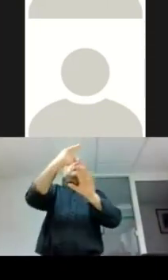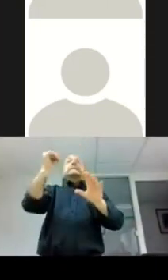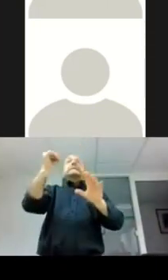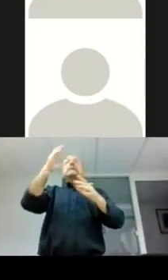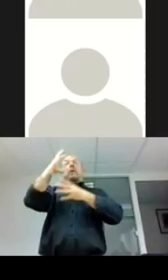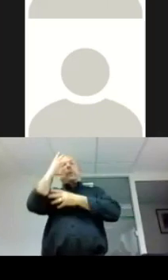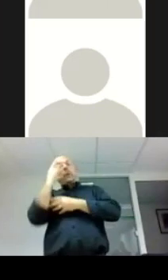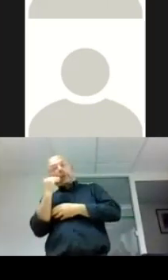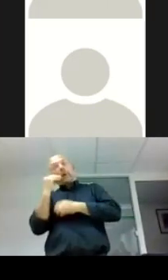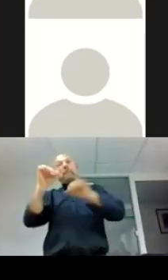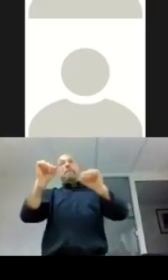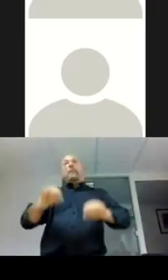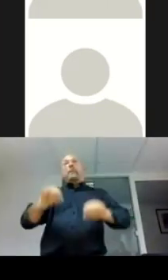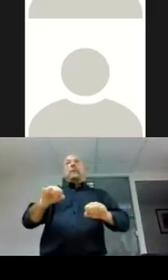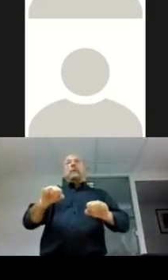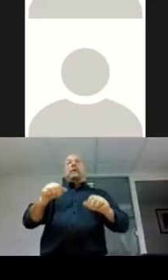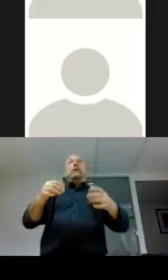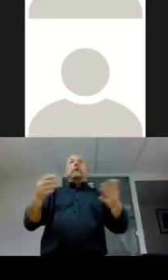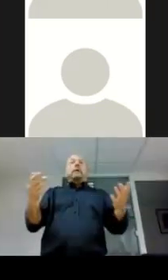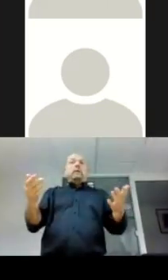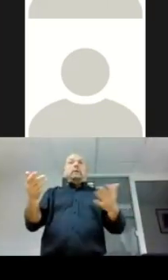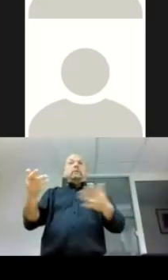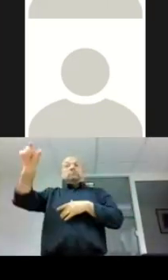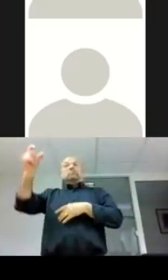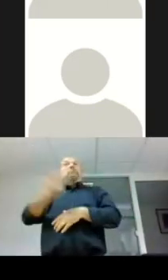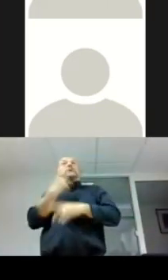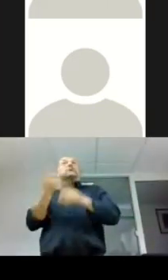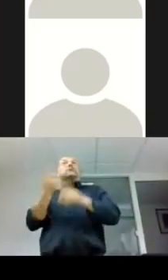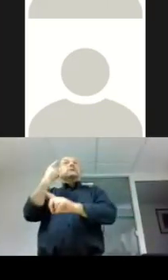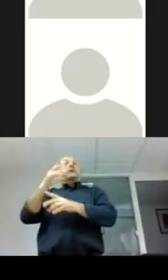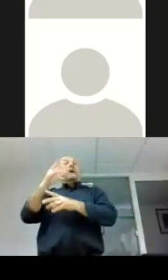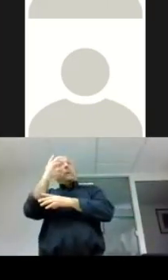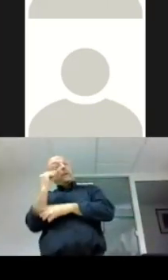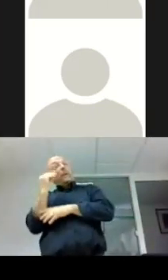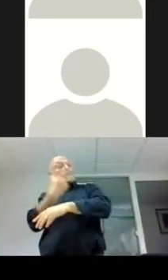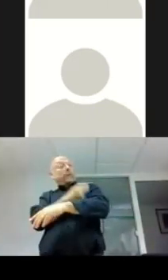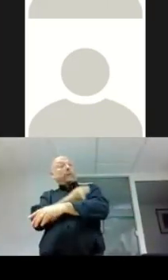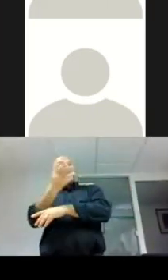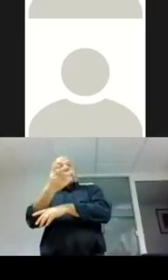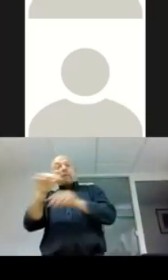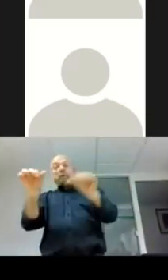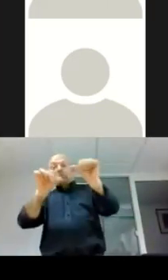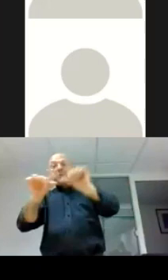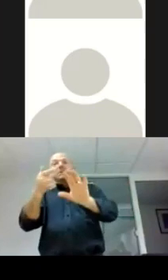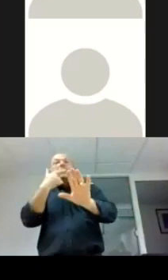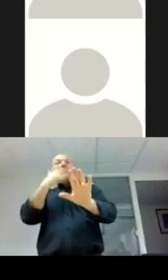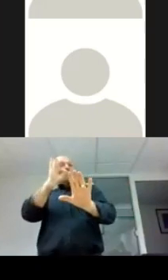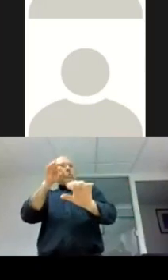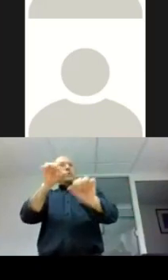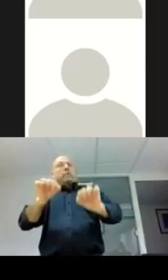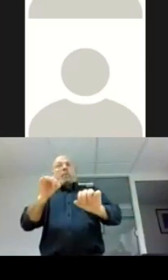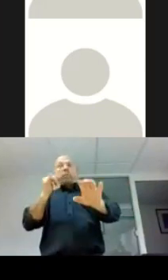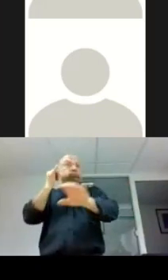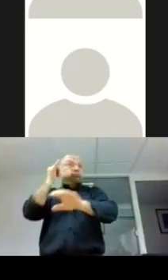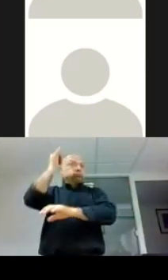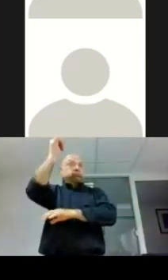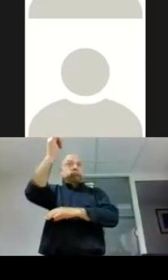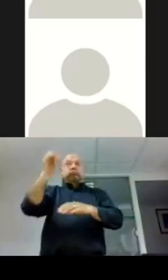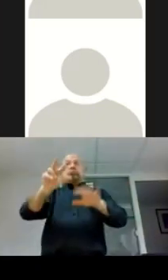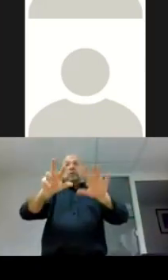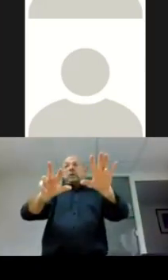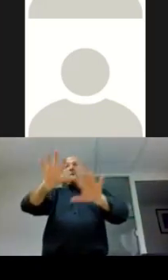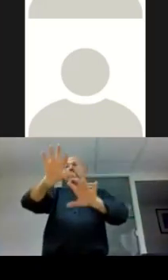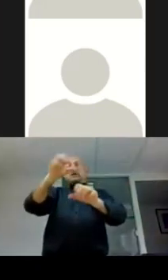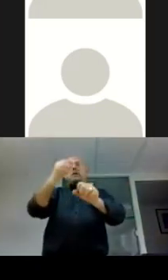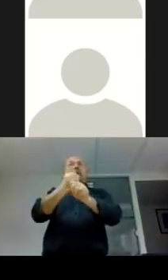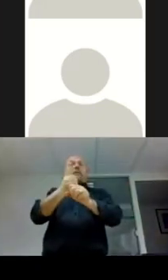est possible et tant que la conclusion de l'examen sera prise en compte. C'est-à-dire, tant qu'on est en grande forme, sans beaucoup de comorbidité,